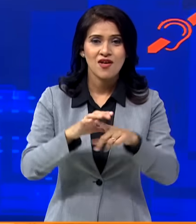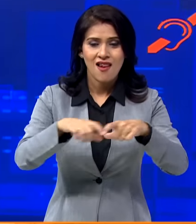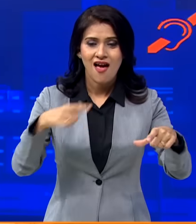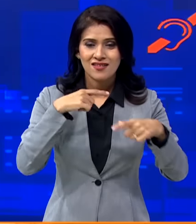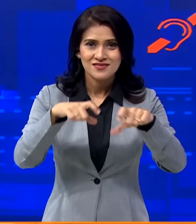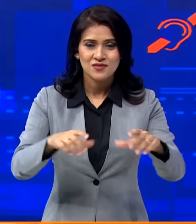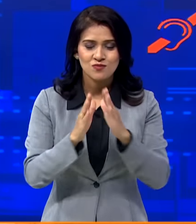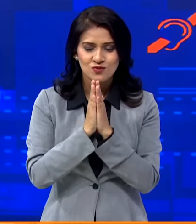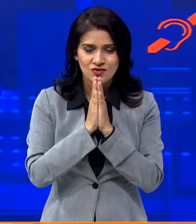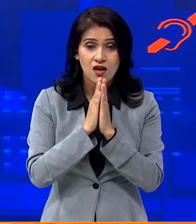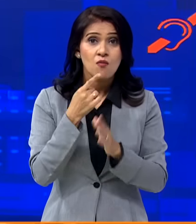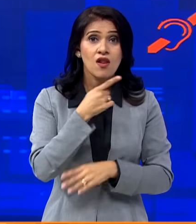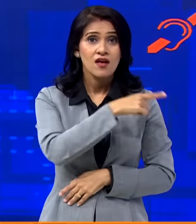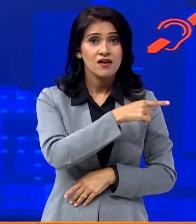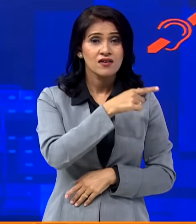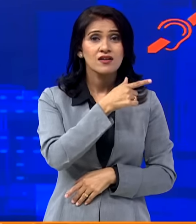जो बीफ खाने की वकालत